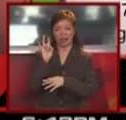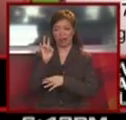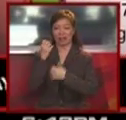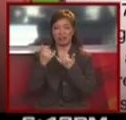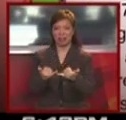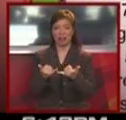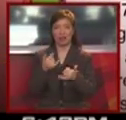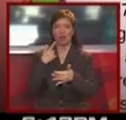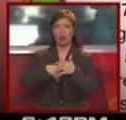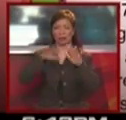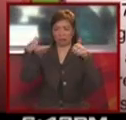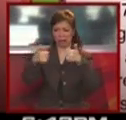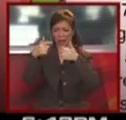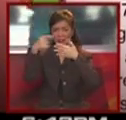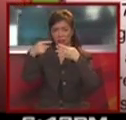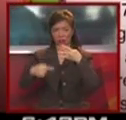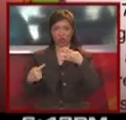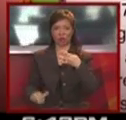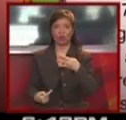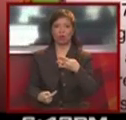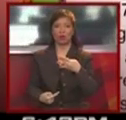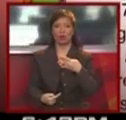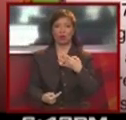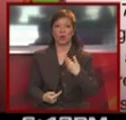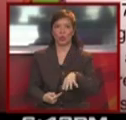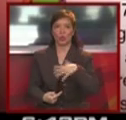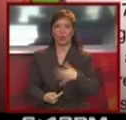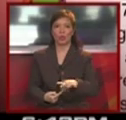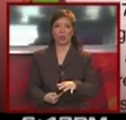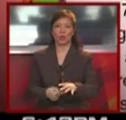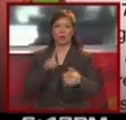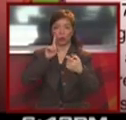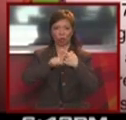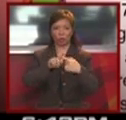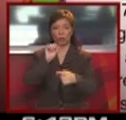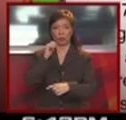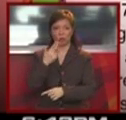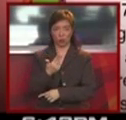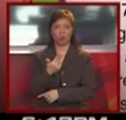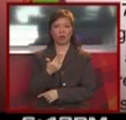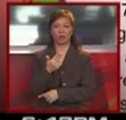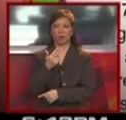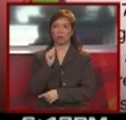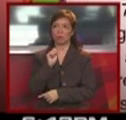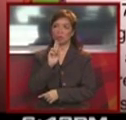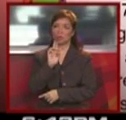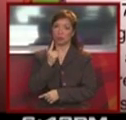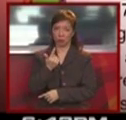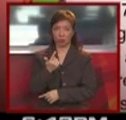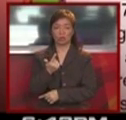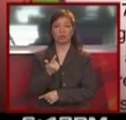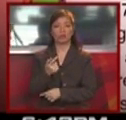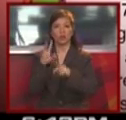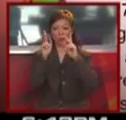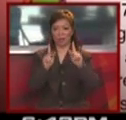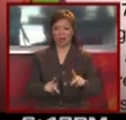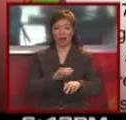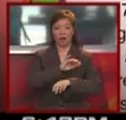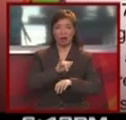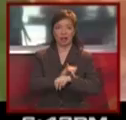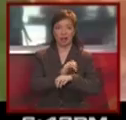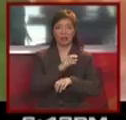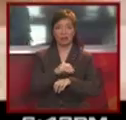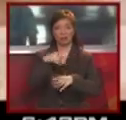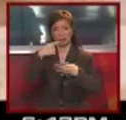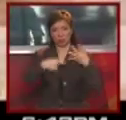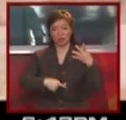may temang blood versus water, isushoot daw hanggang Agosto sa Palawi Island ang Gib, Poso Robo at Gotan. Nainganyo